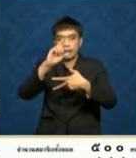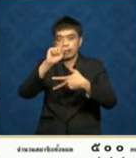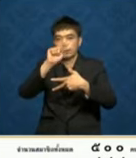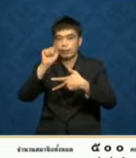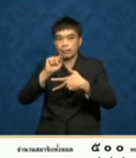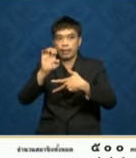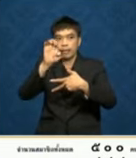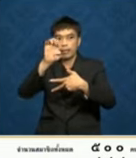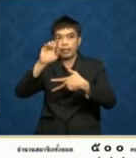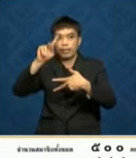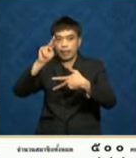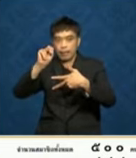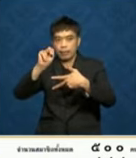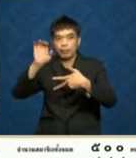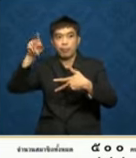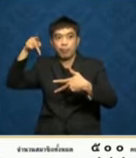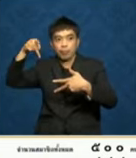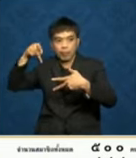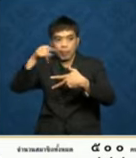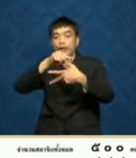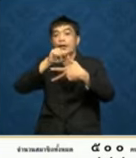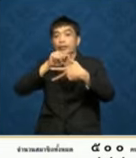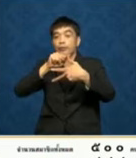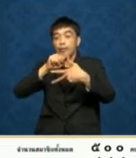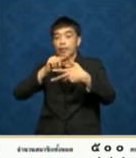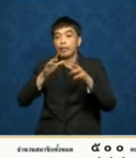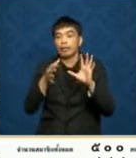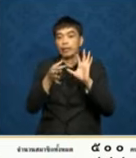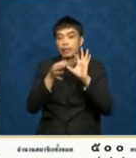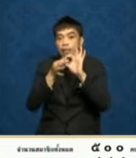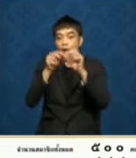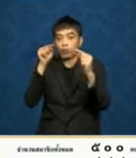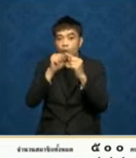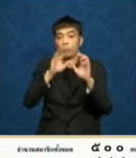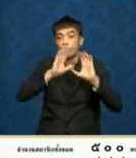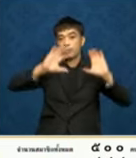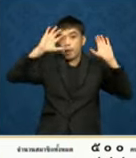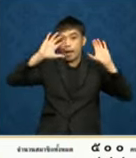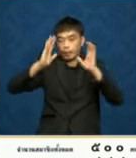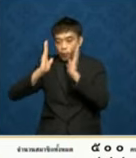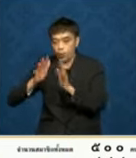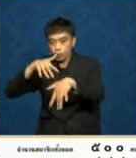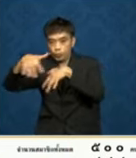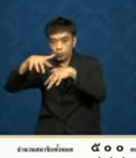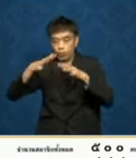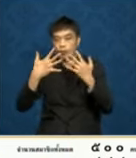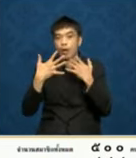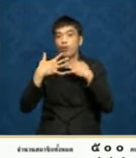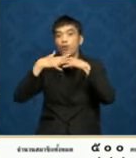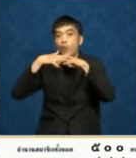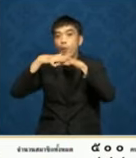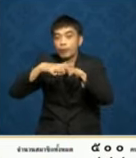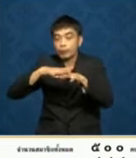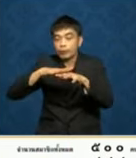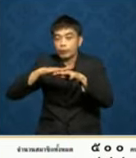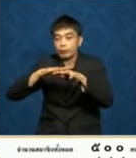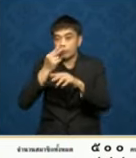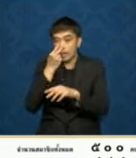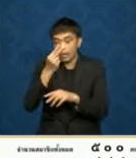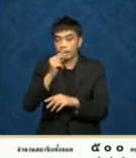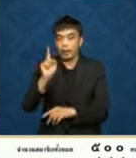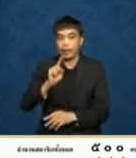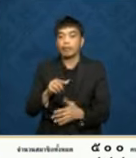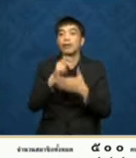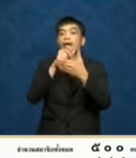ของการให้บการภาครัทางออนไน์ที่จะเชื่อมต่อระห่างประชาชนกบภาครัครับซึ่กคงตพดถง Application ที่ชื่อว่าทางรส